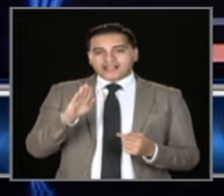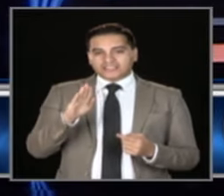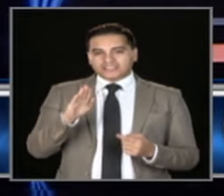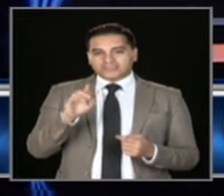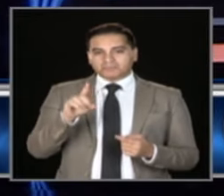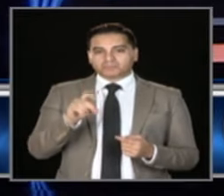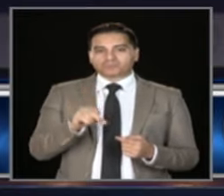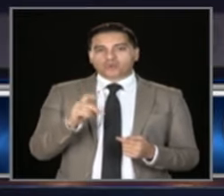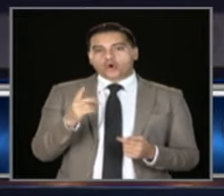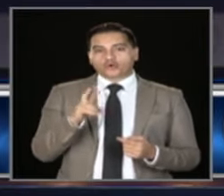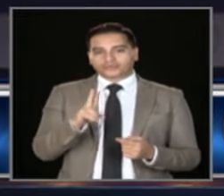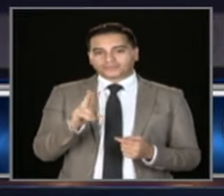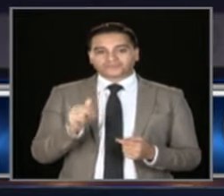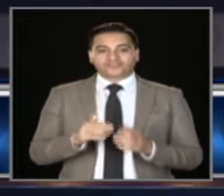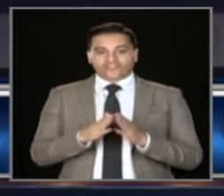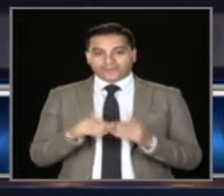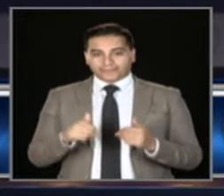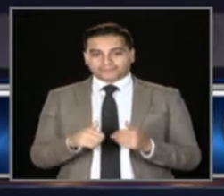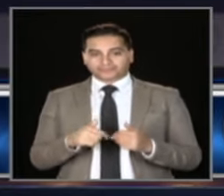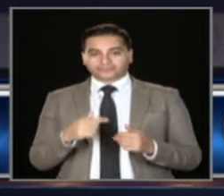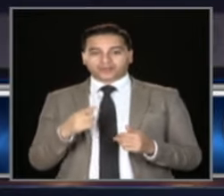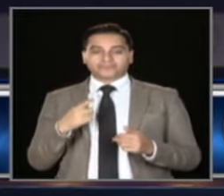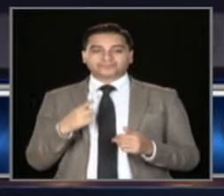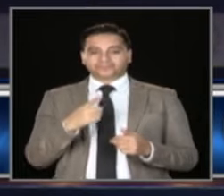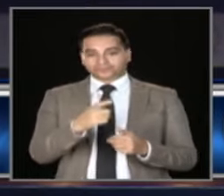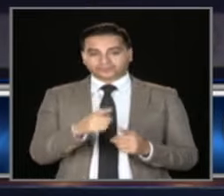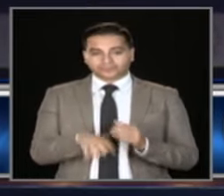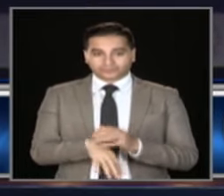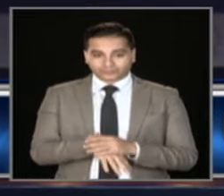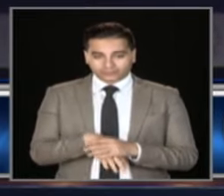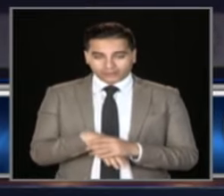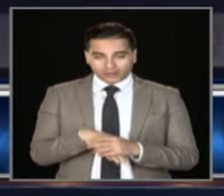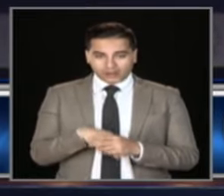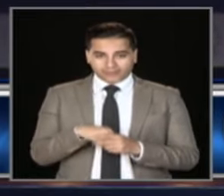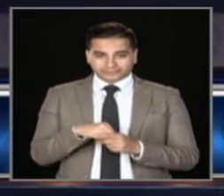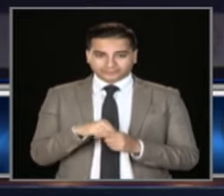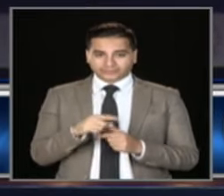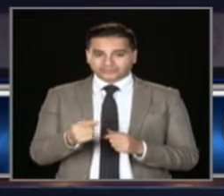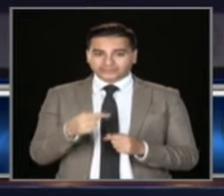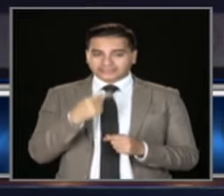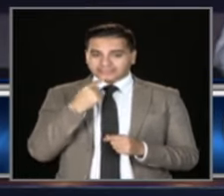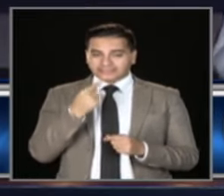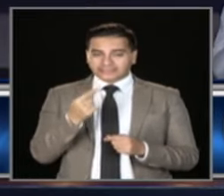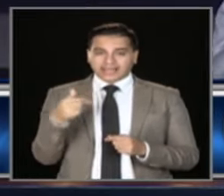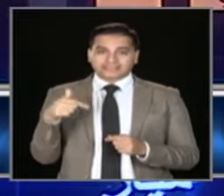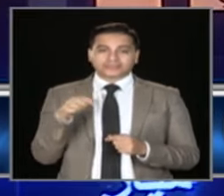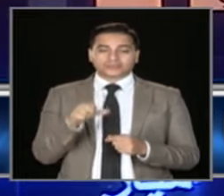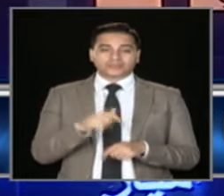مصر طبعا عماد متعب حط الهدف في الدقيقه 96